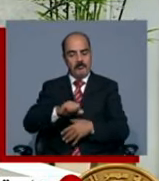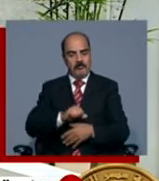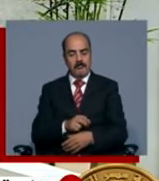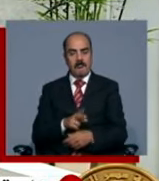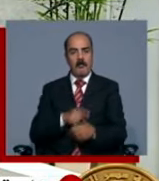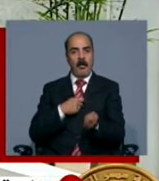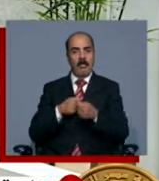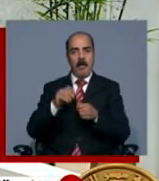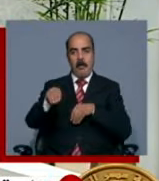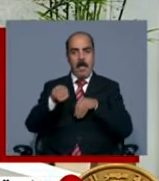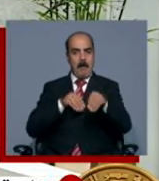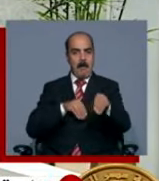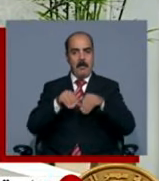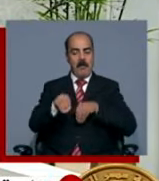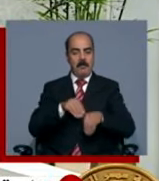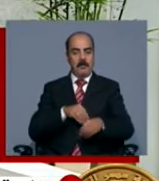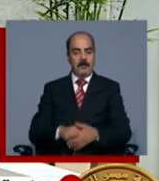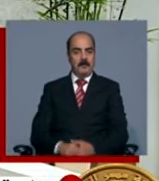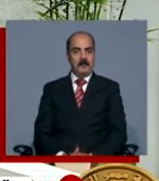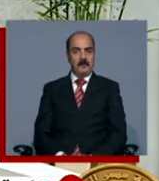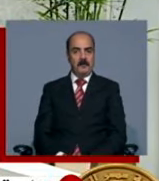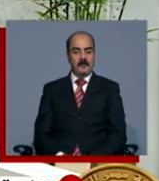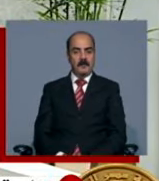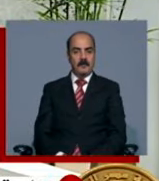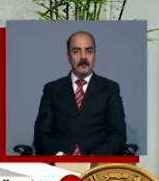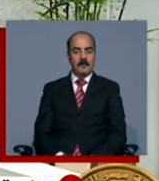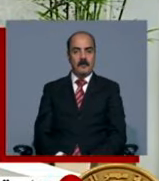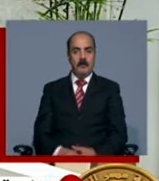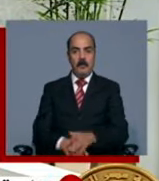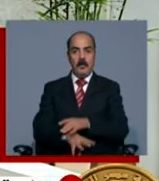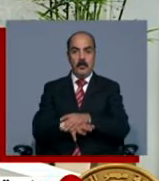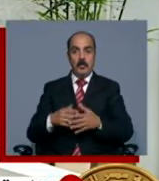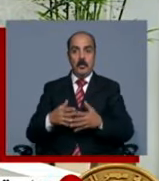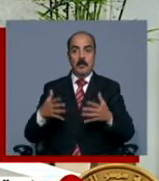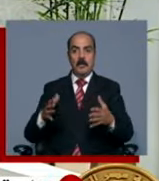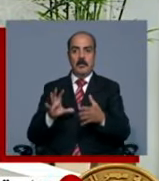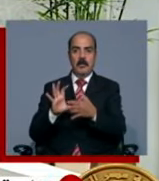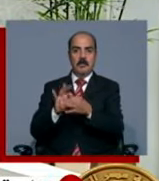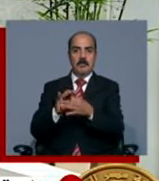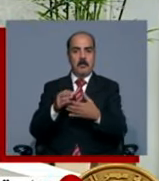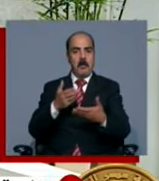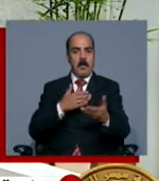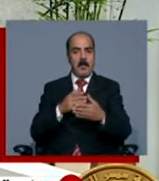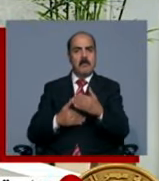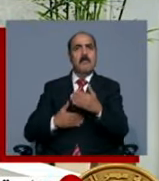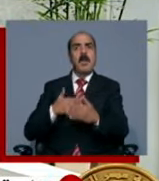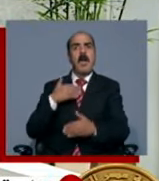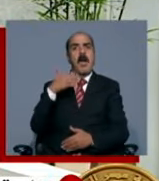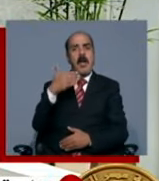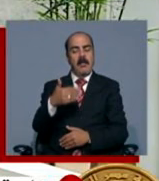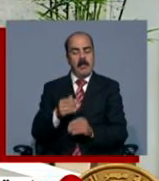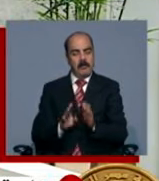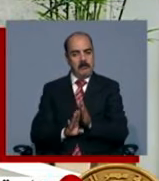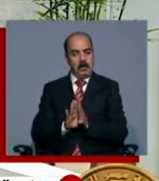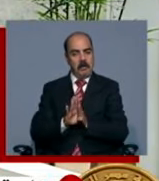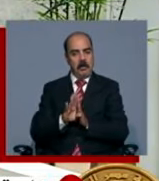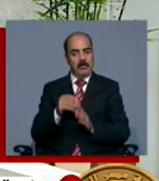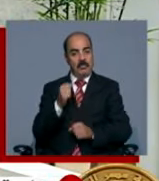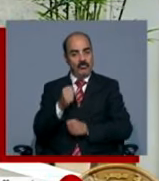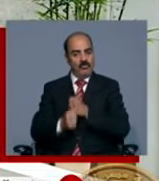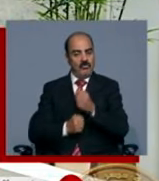والتجارة البينية والمشروعات المشتركة التي ستفضي دون شك إلى تعزيز